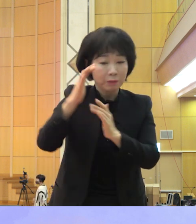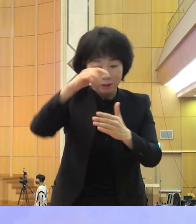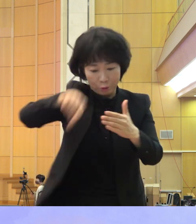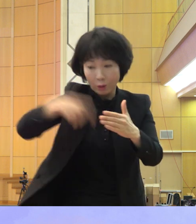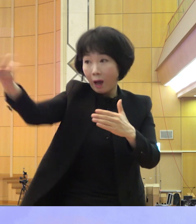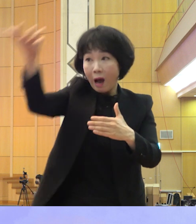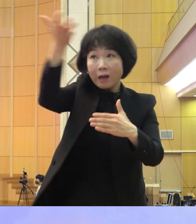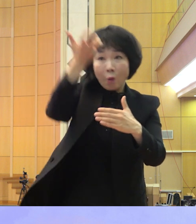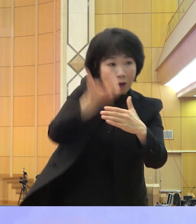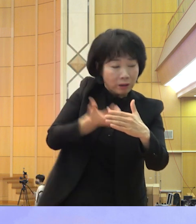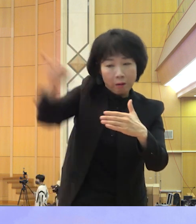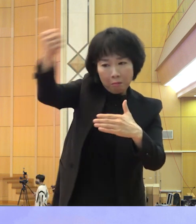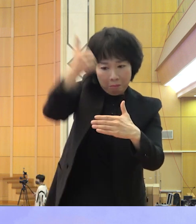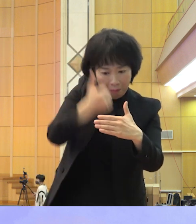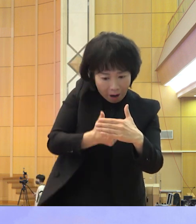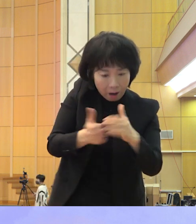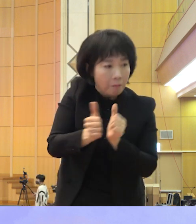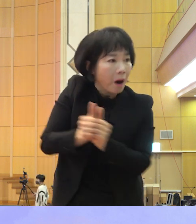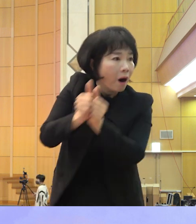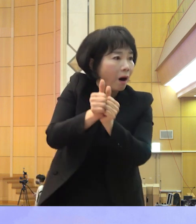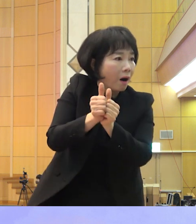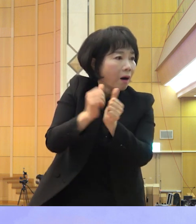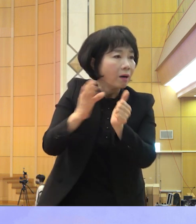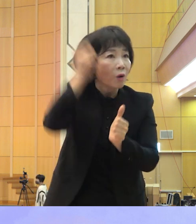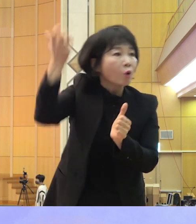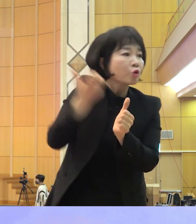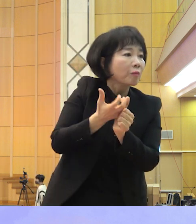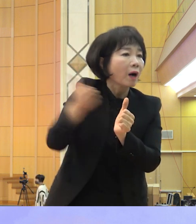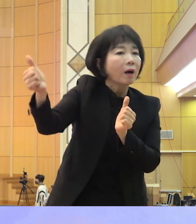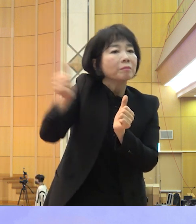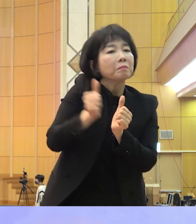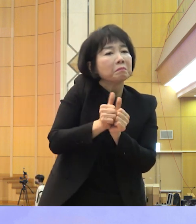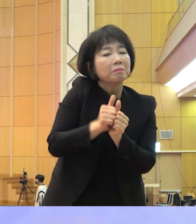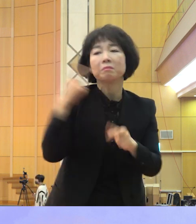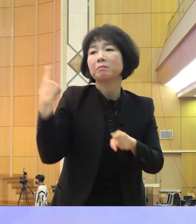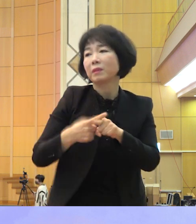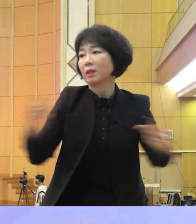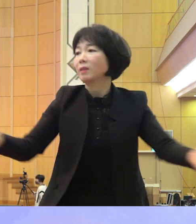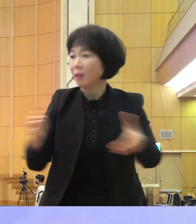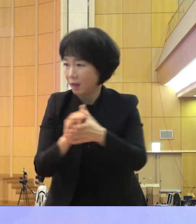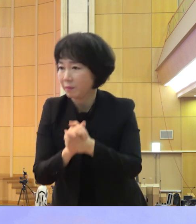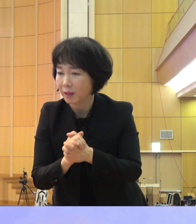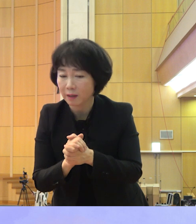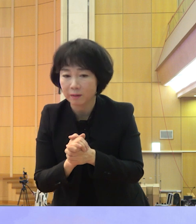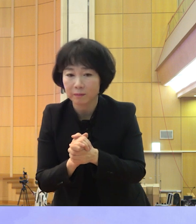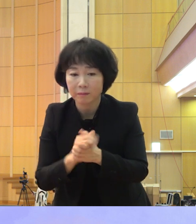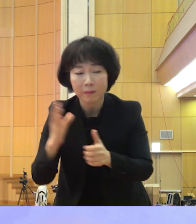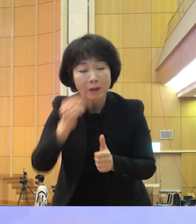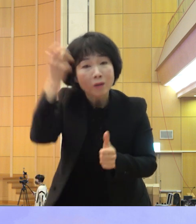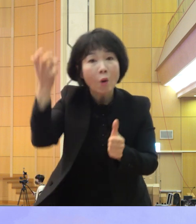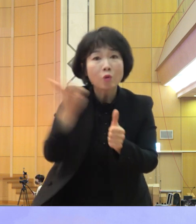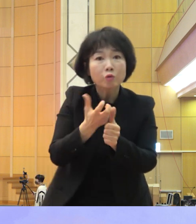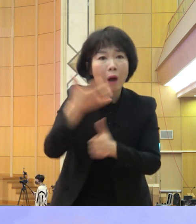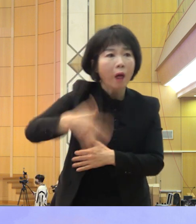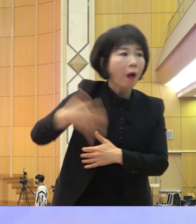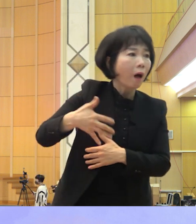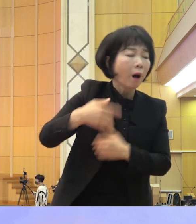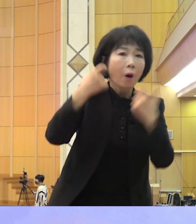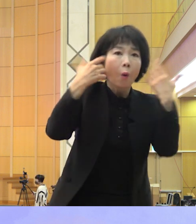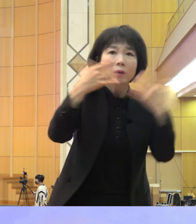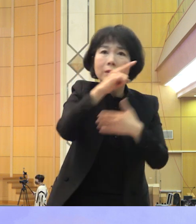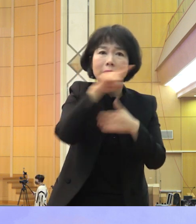받지 못한 사람은 긴가민가 하면서 이렇게 믿습니다. 반신반의예요. 성령을 받지 못했으니까 확실을 모르는